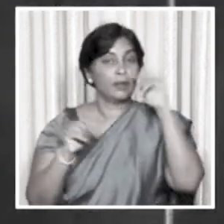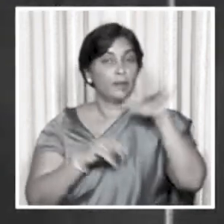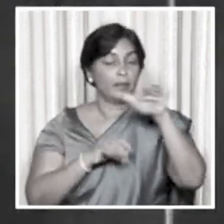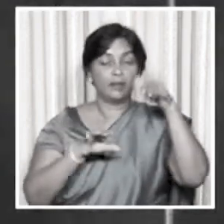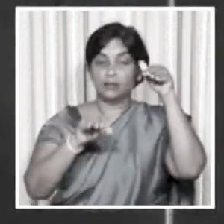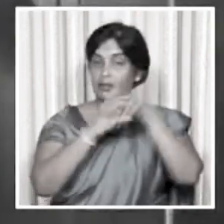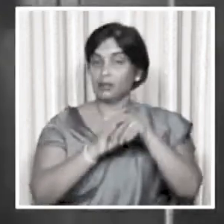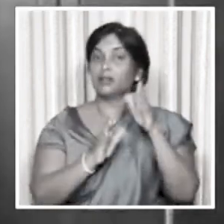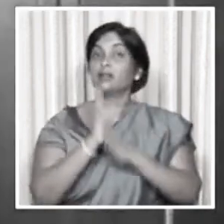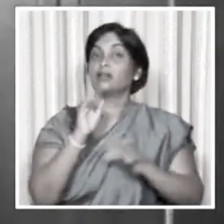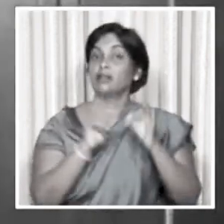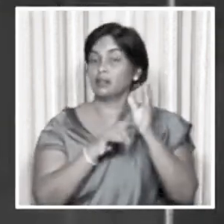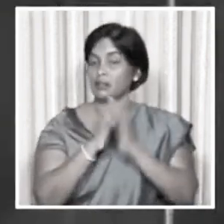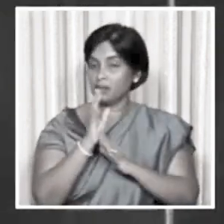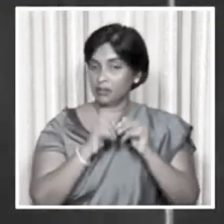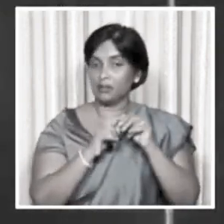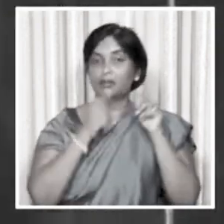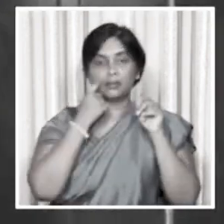உறுப்பினர்கள்